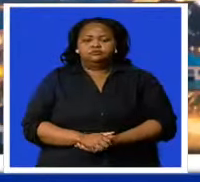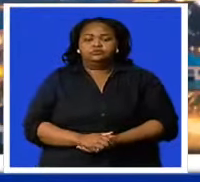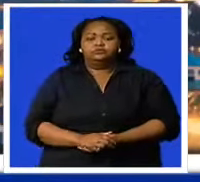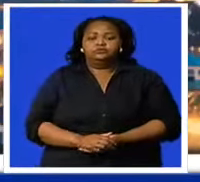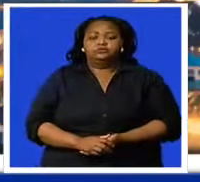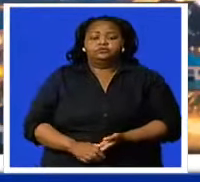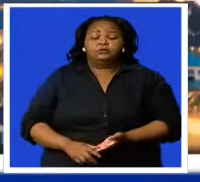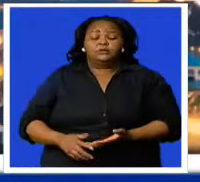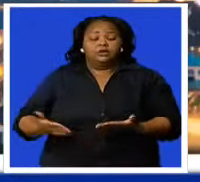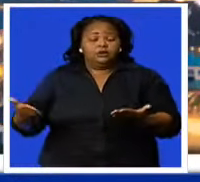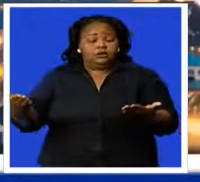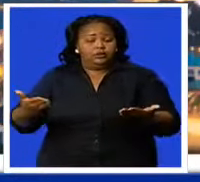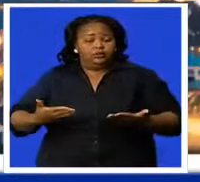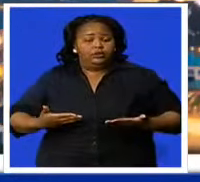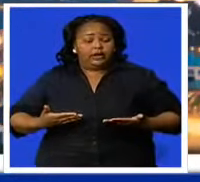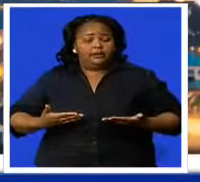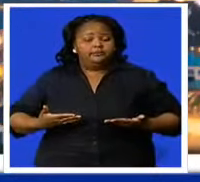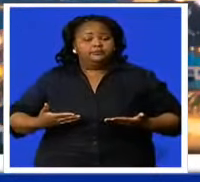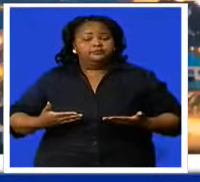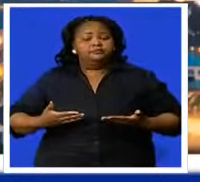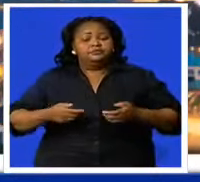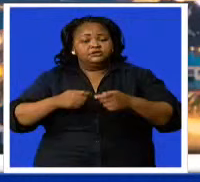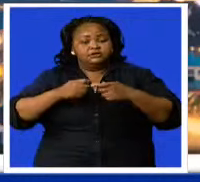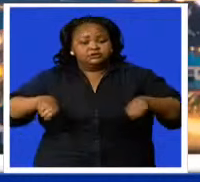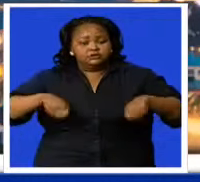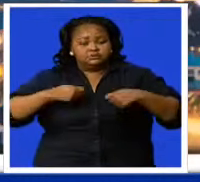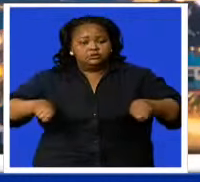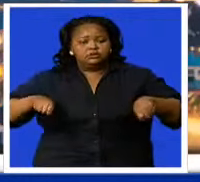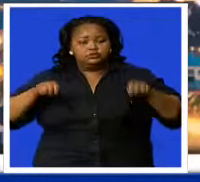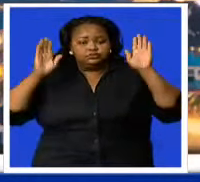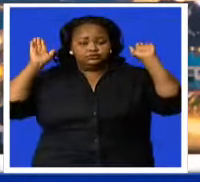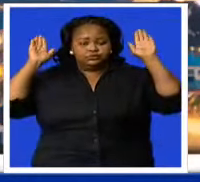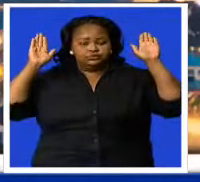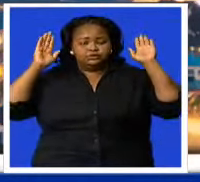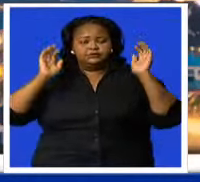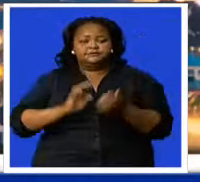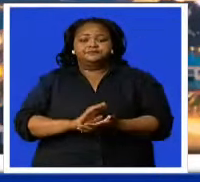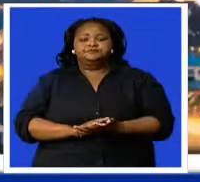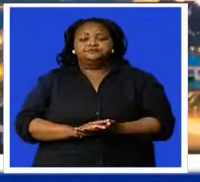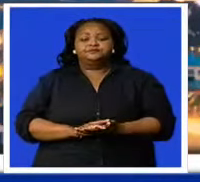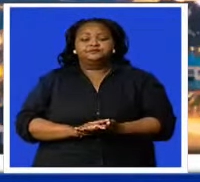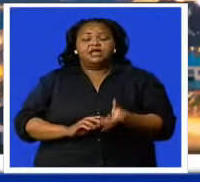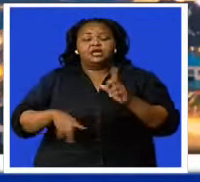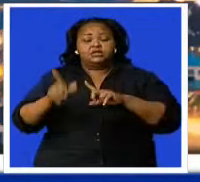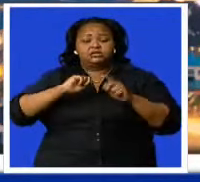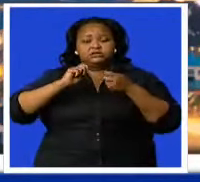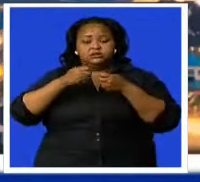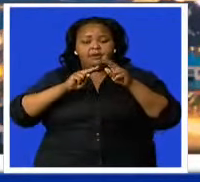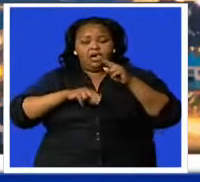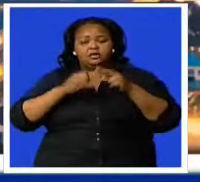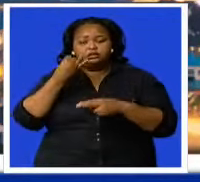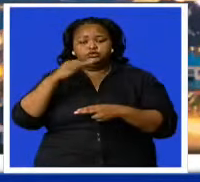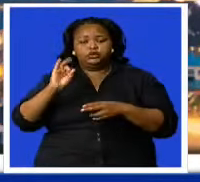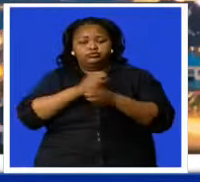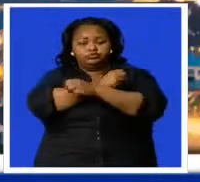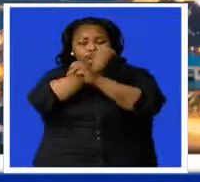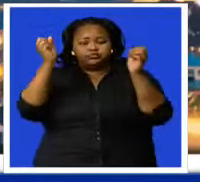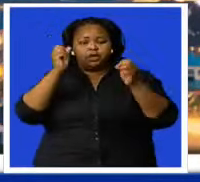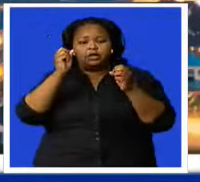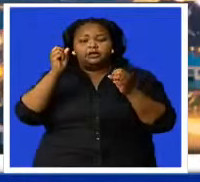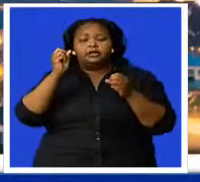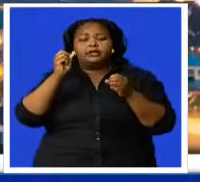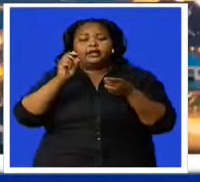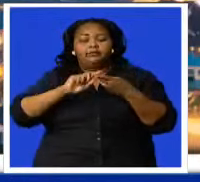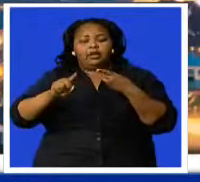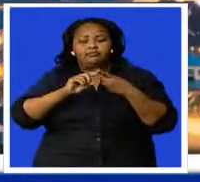Asikuvusele ngona lomuhle siphindise kwamukile kuthi Tindzaba temidlalo. Ikhethelo lesive lema under 20 selincobe umdlalo walo wekucala